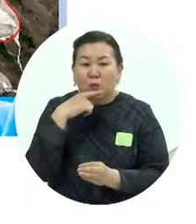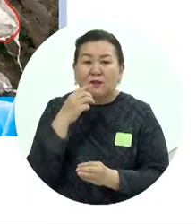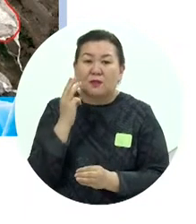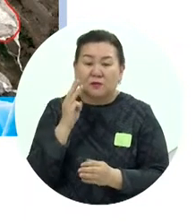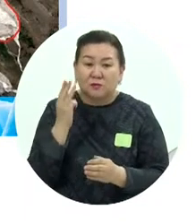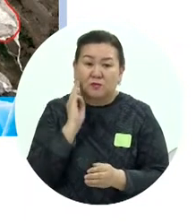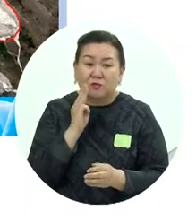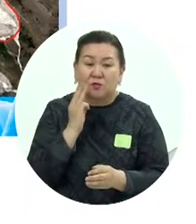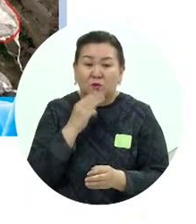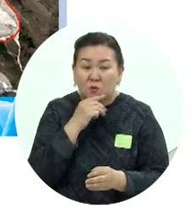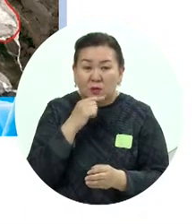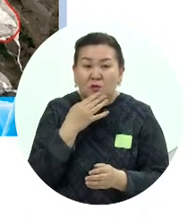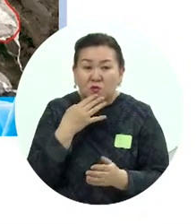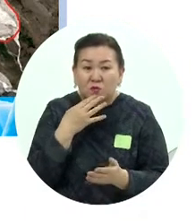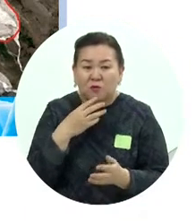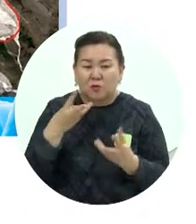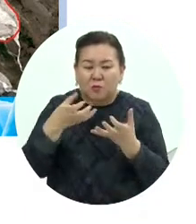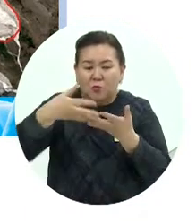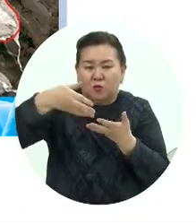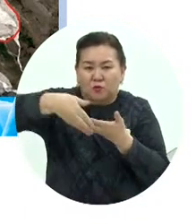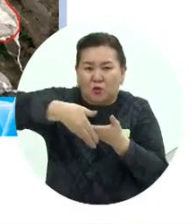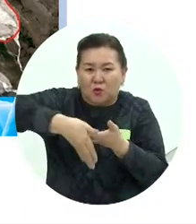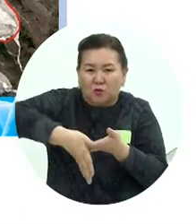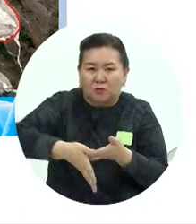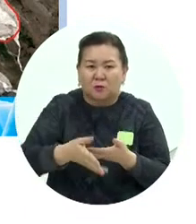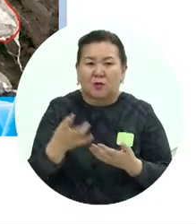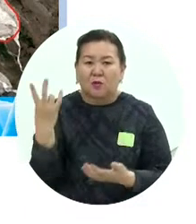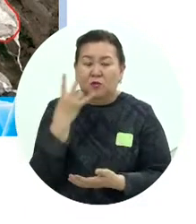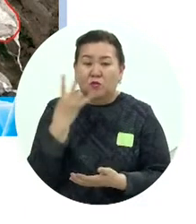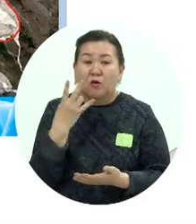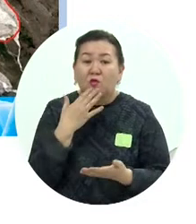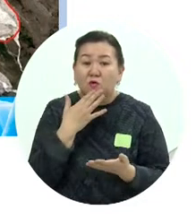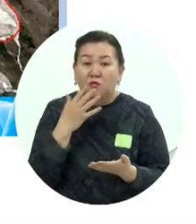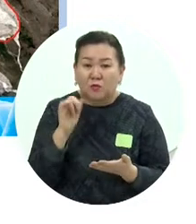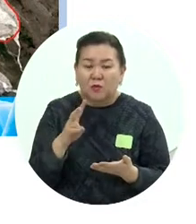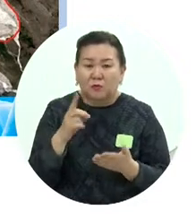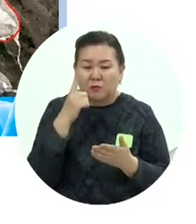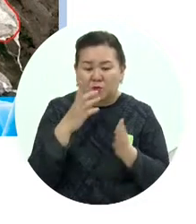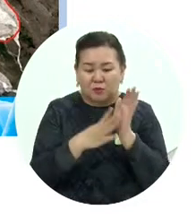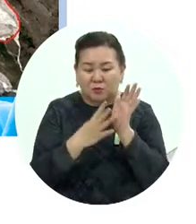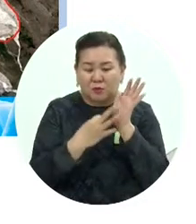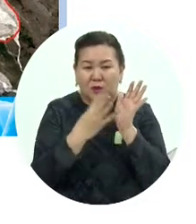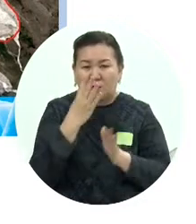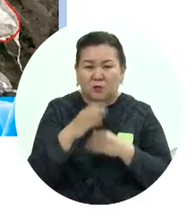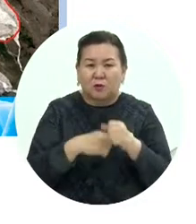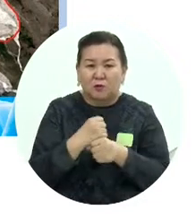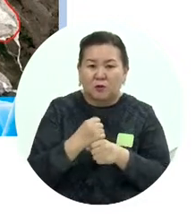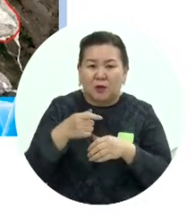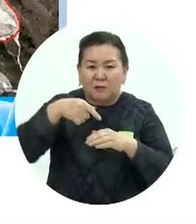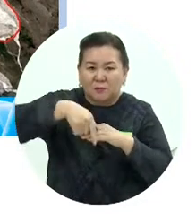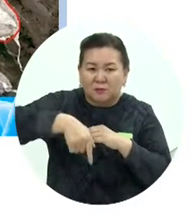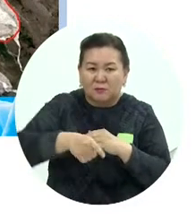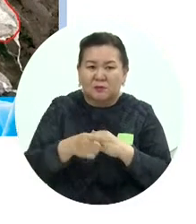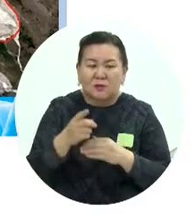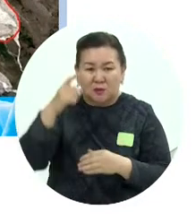шугамар мөсөн голын шилжилтийн доод хязгаарыг харуулсан байна. Харин ногоон шугамар 1984 оны мөслөгийн шилжилтийн доод